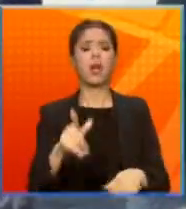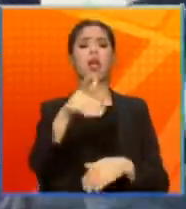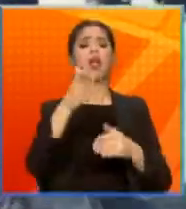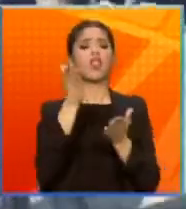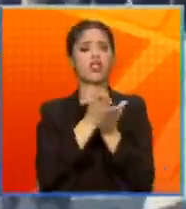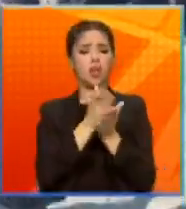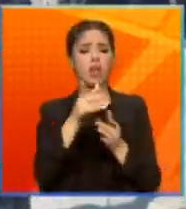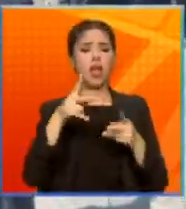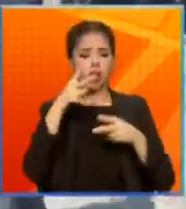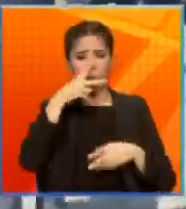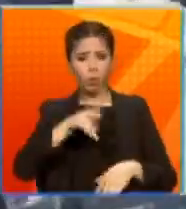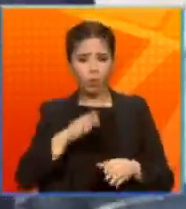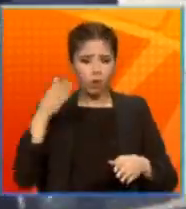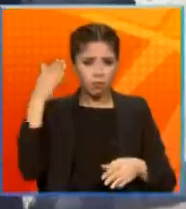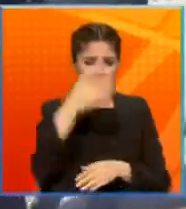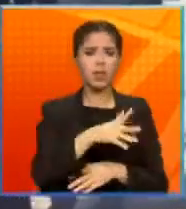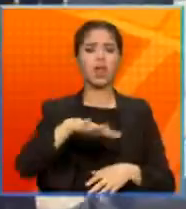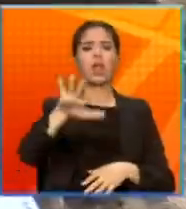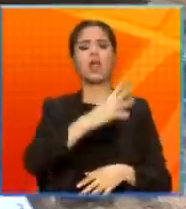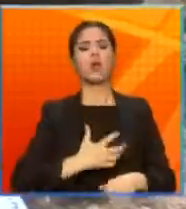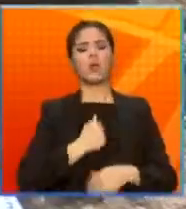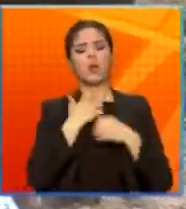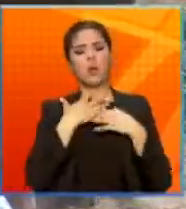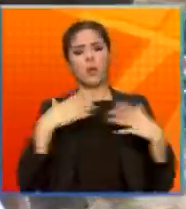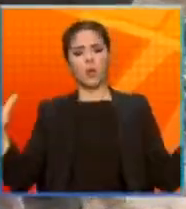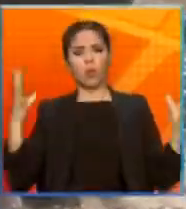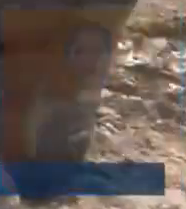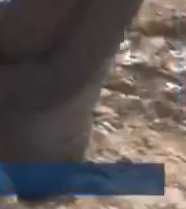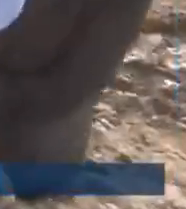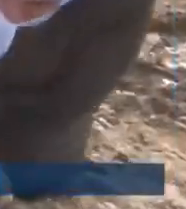Cenazeler köye ulaştığında acı katlanarak büyüdü.